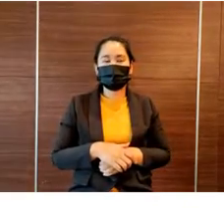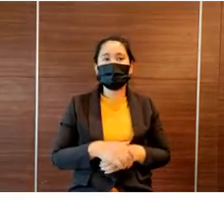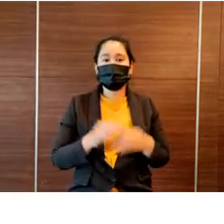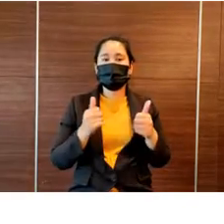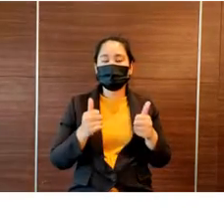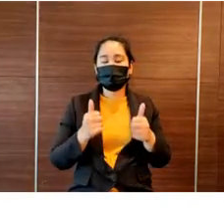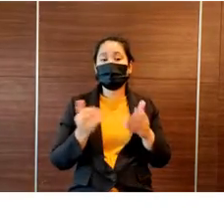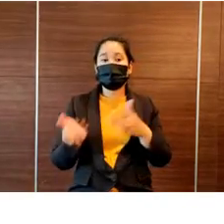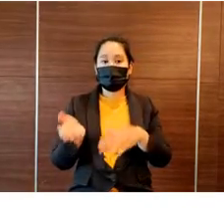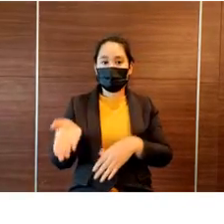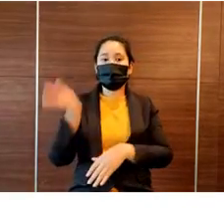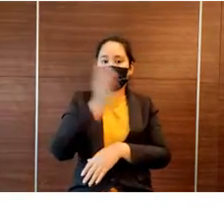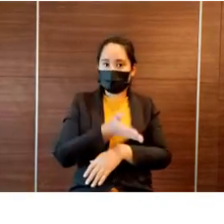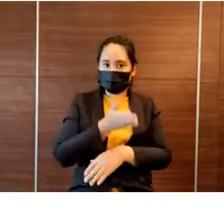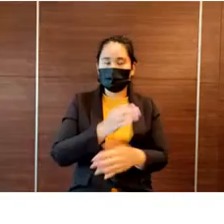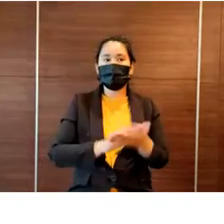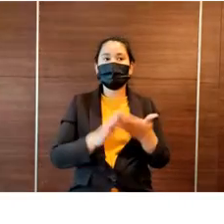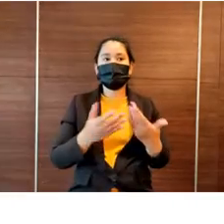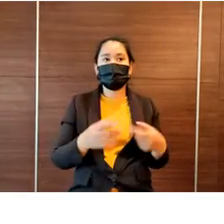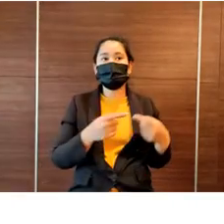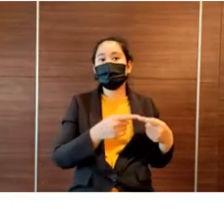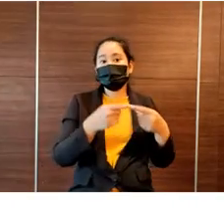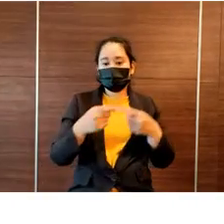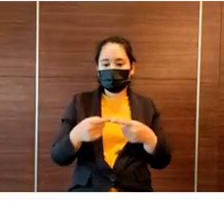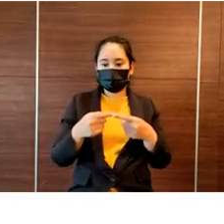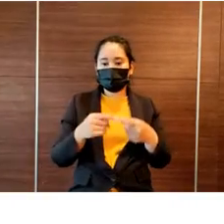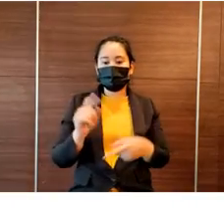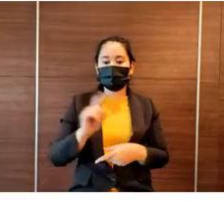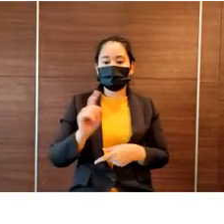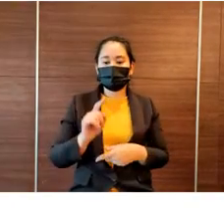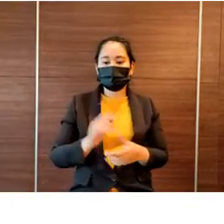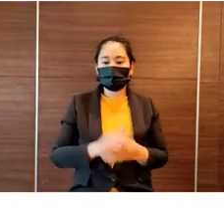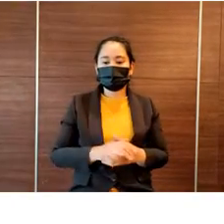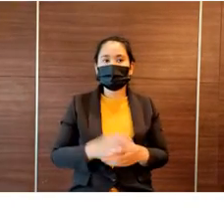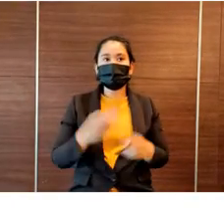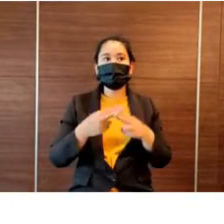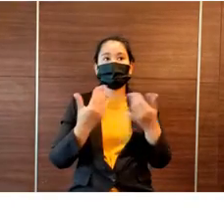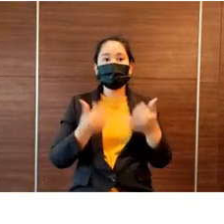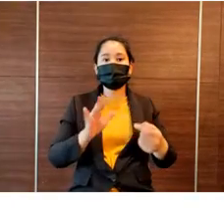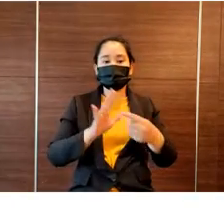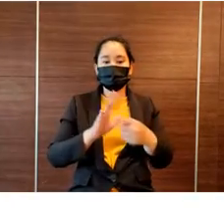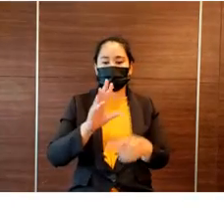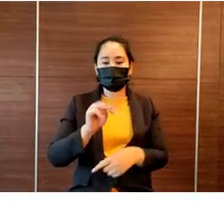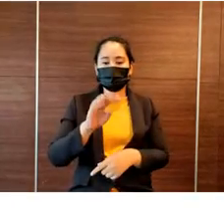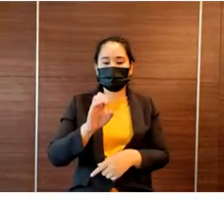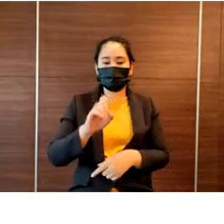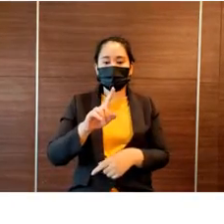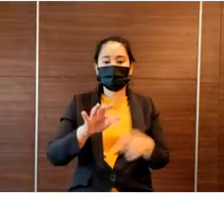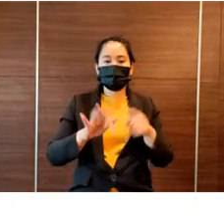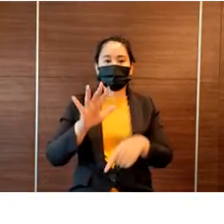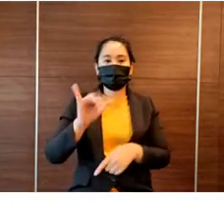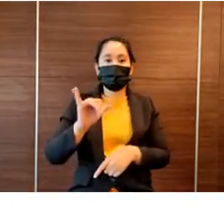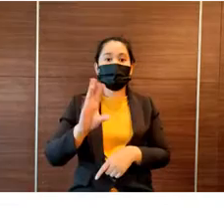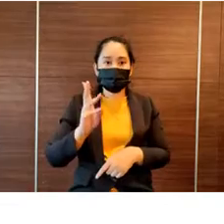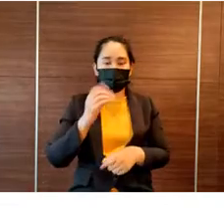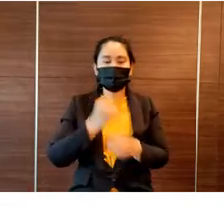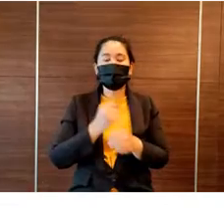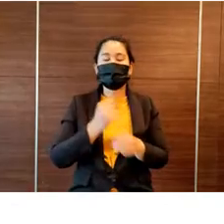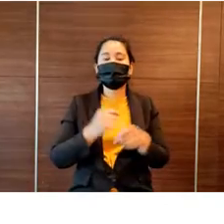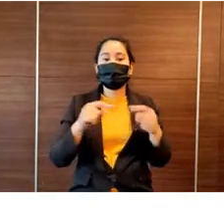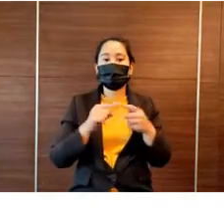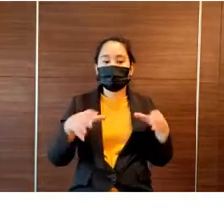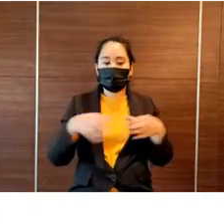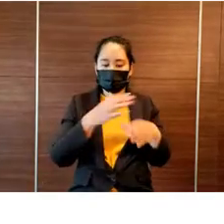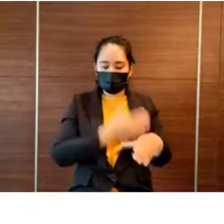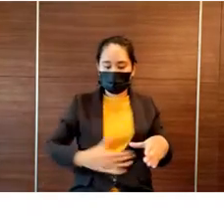แล้วก็เดี๋ยวขยับไปอีกนิดนึงก็คือว่าเดี๋ยวไปฟังคุณเมี้ยวซึ่งแบบเราทำงานทางด้านสุขภาพสำหรับคนที่มีความหลากหล